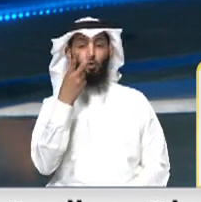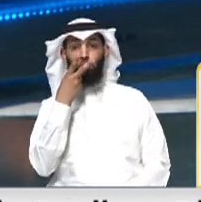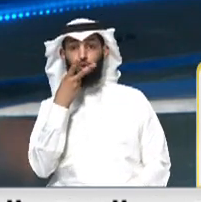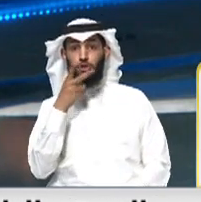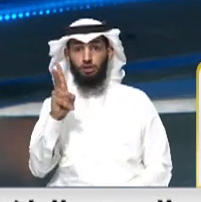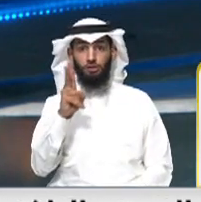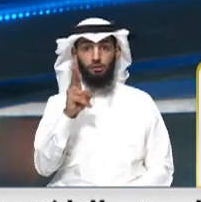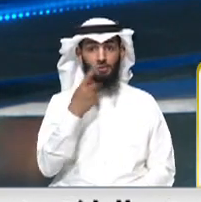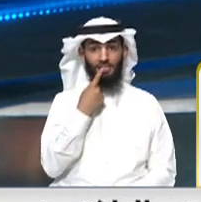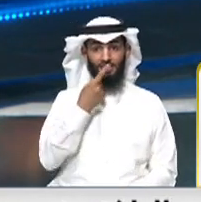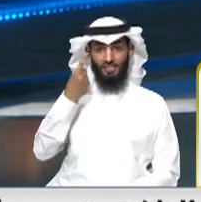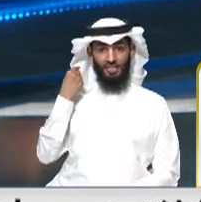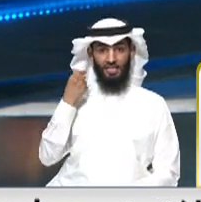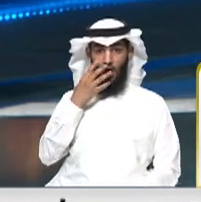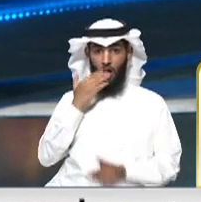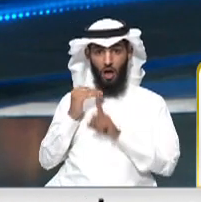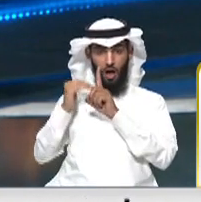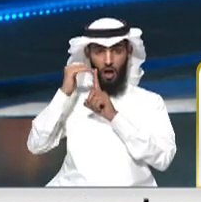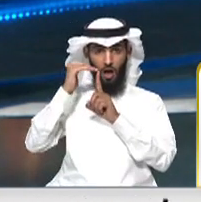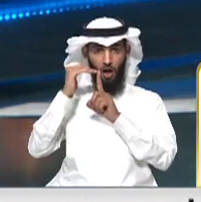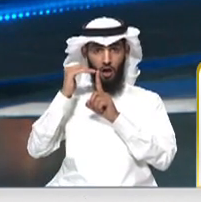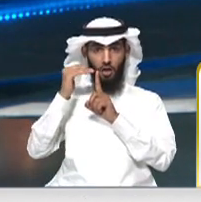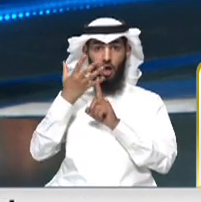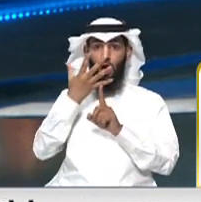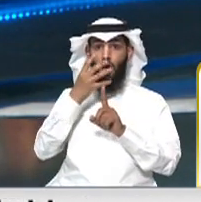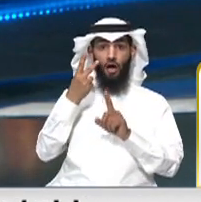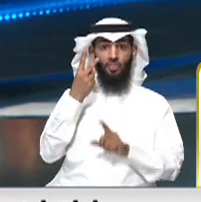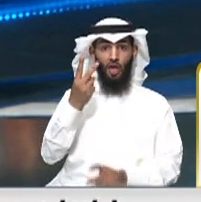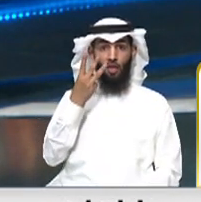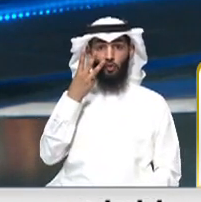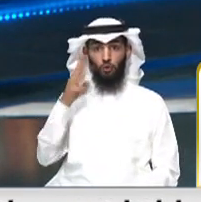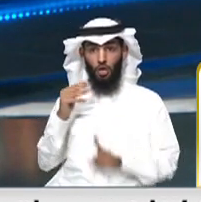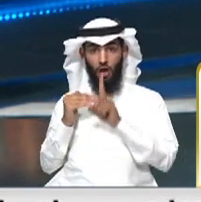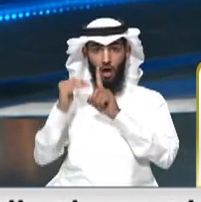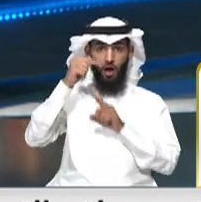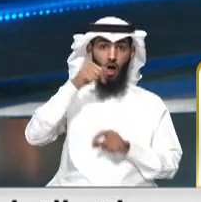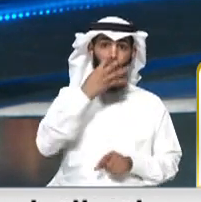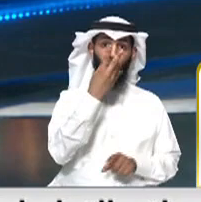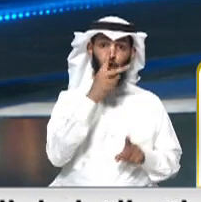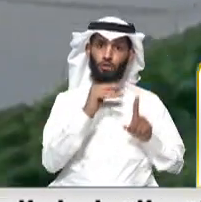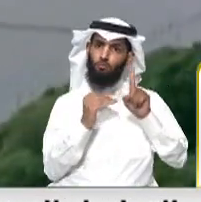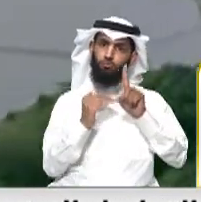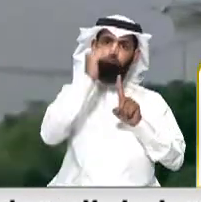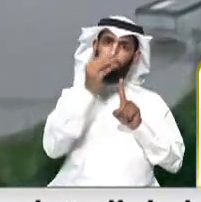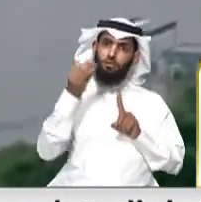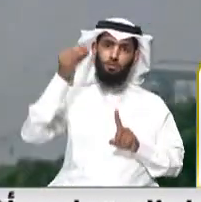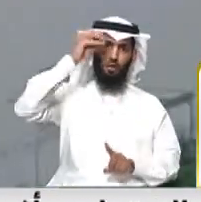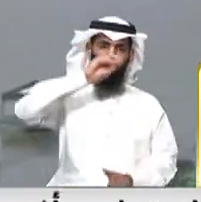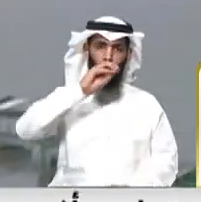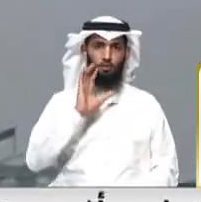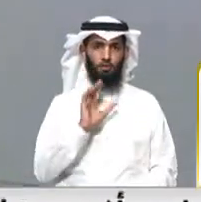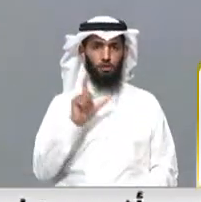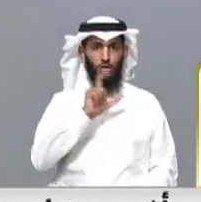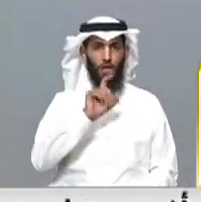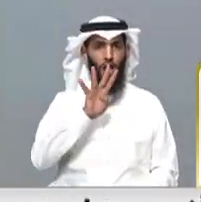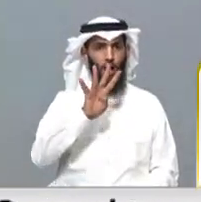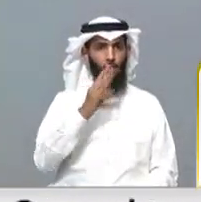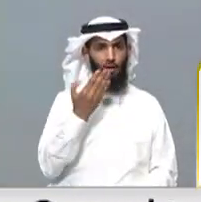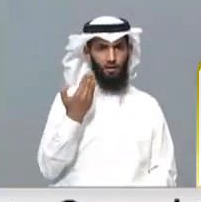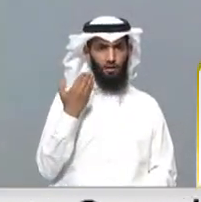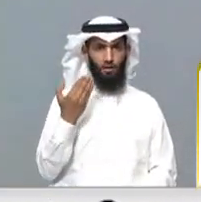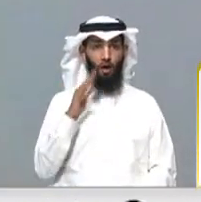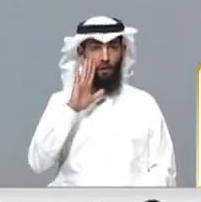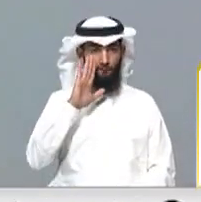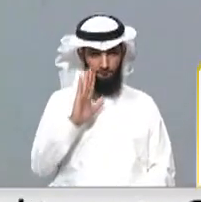على العام الماضي باعتباره العام الاكثر حراره على الاطلاق في ابريل الماضي العالم كان على